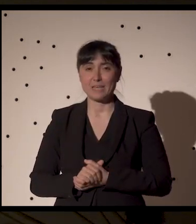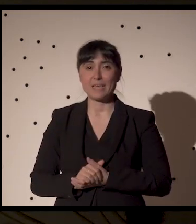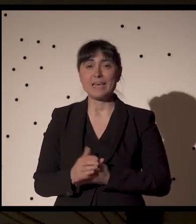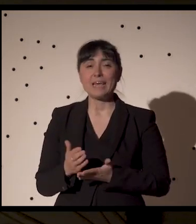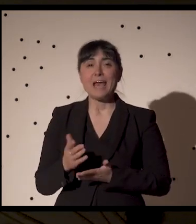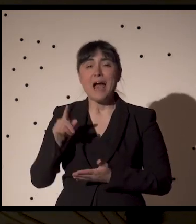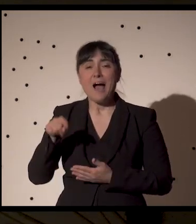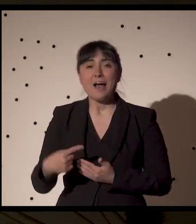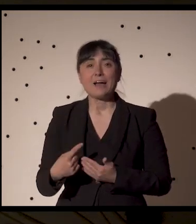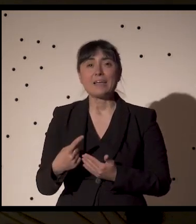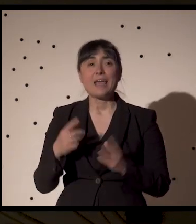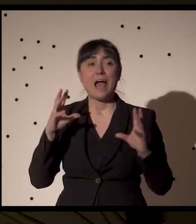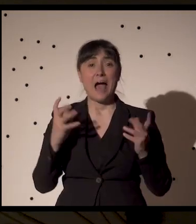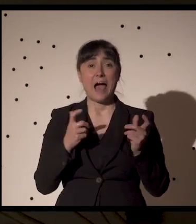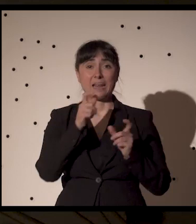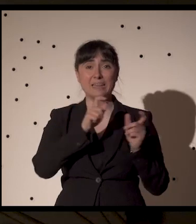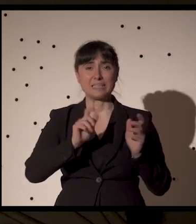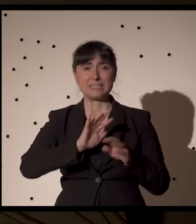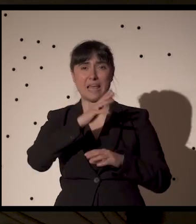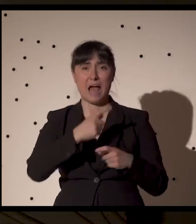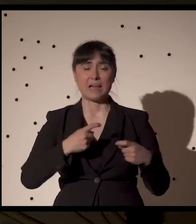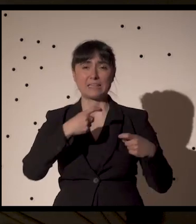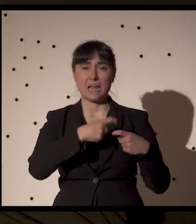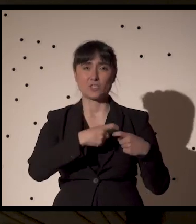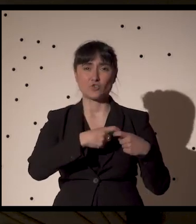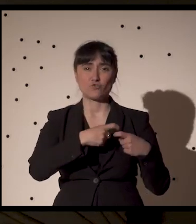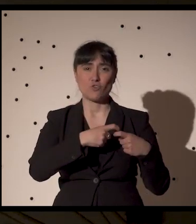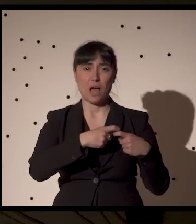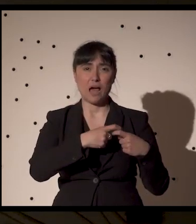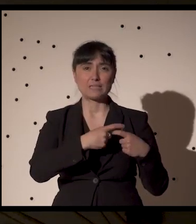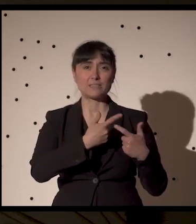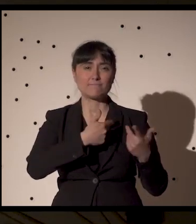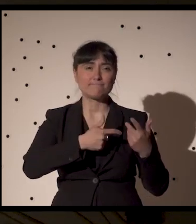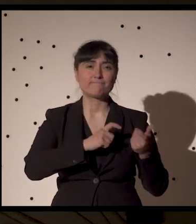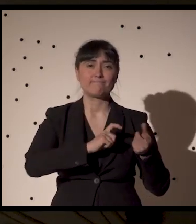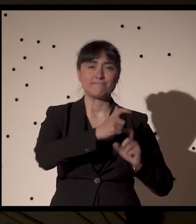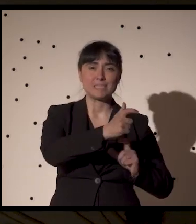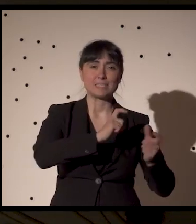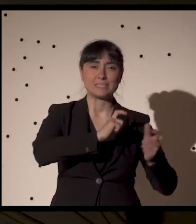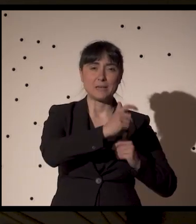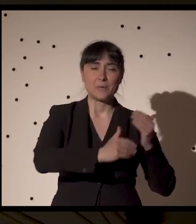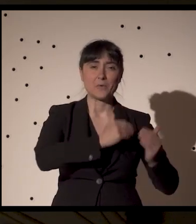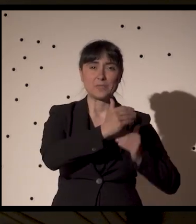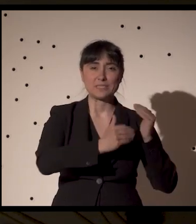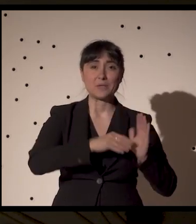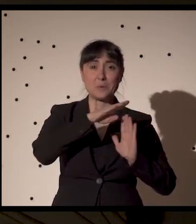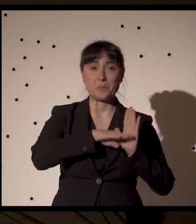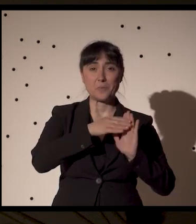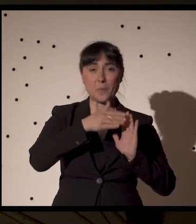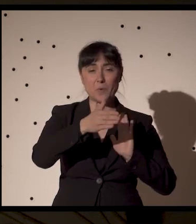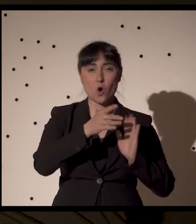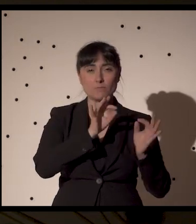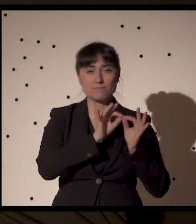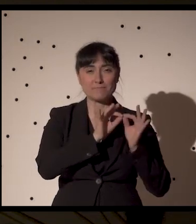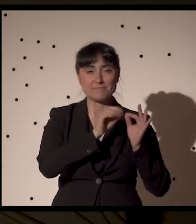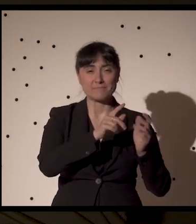però il dialogo anche con gli altri artisti associati con cui stiamo preparando appuntamenti per le prossime stagioni e